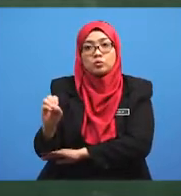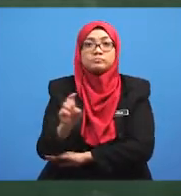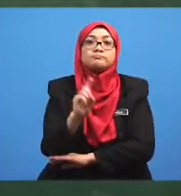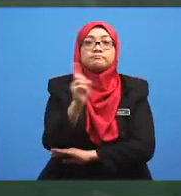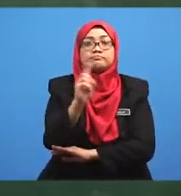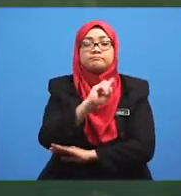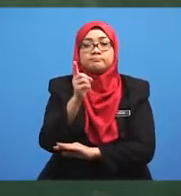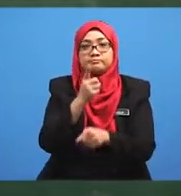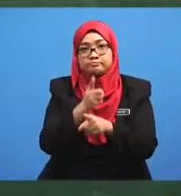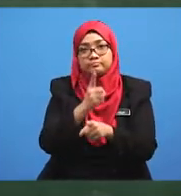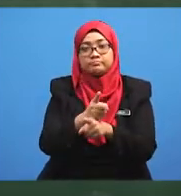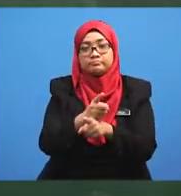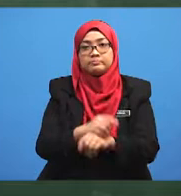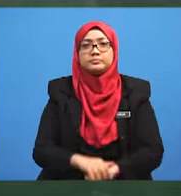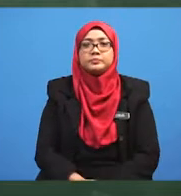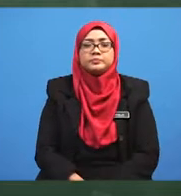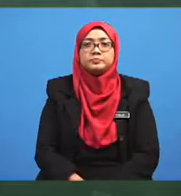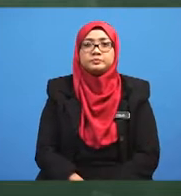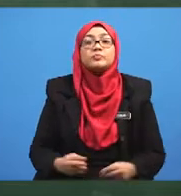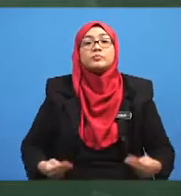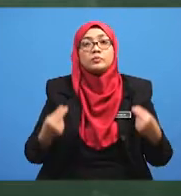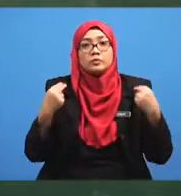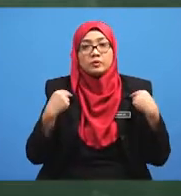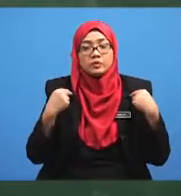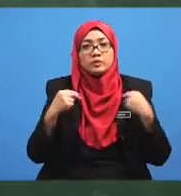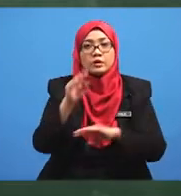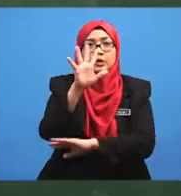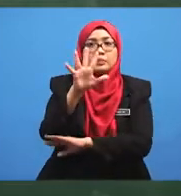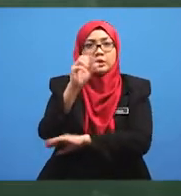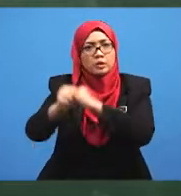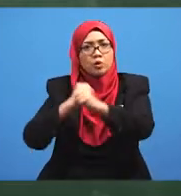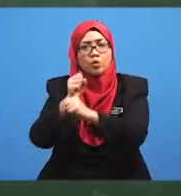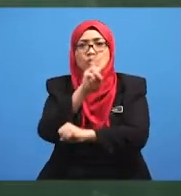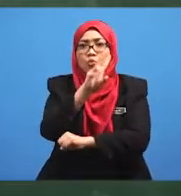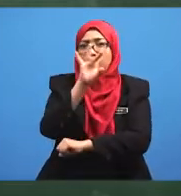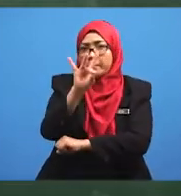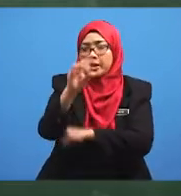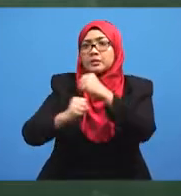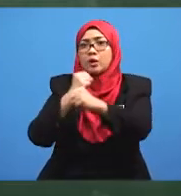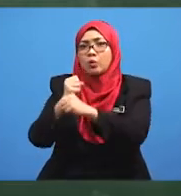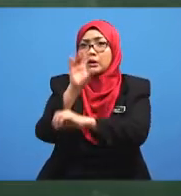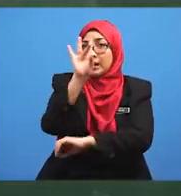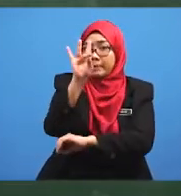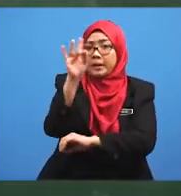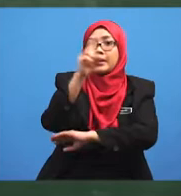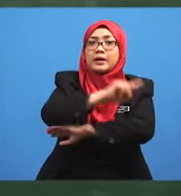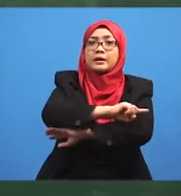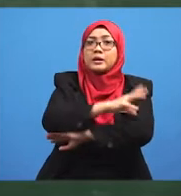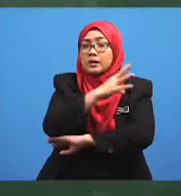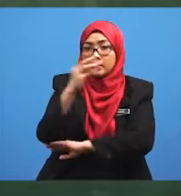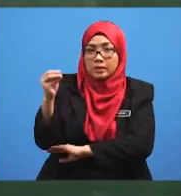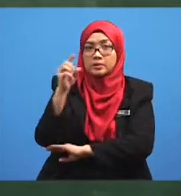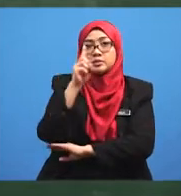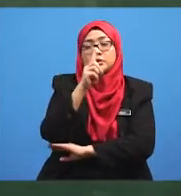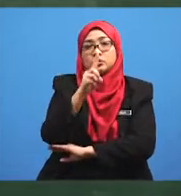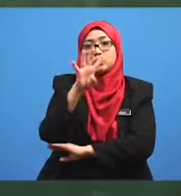210. Setengah hayat masing-masing 5 tahun, 28 tahun, 8 hari dan